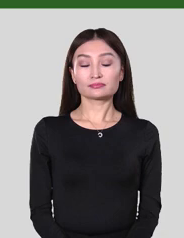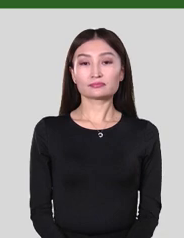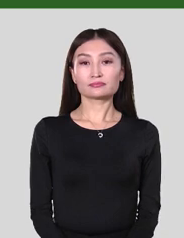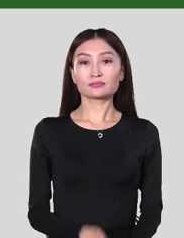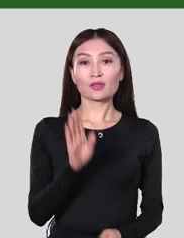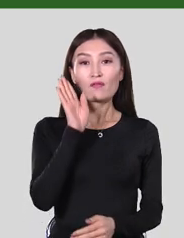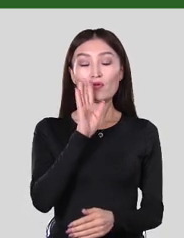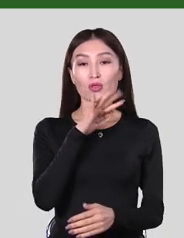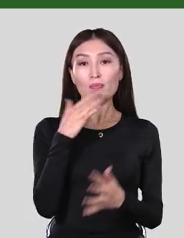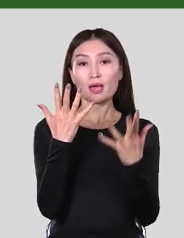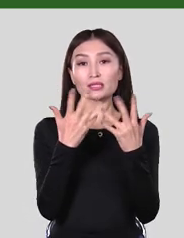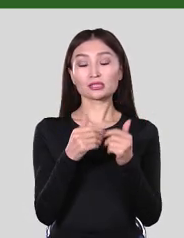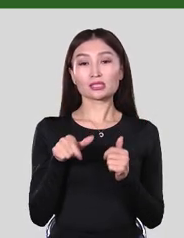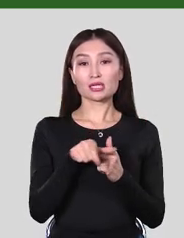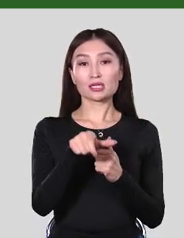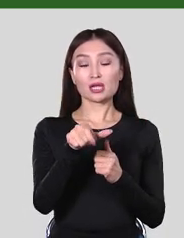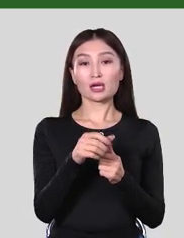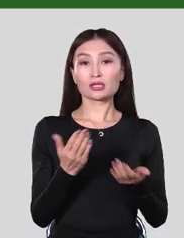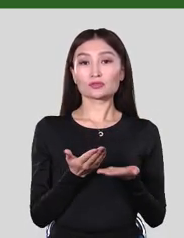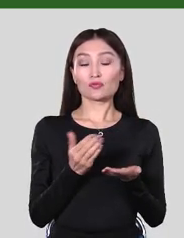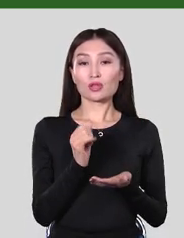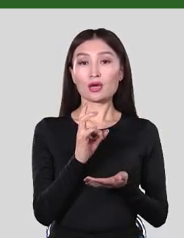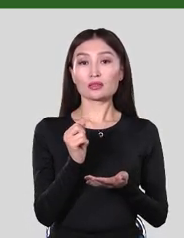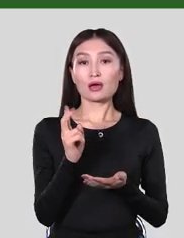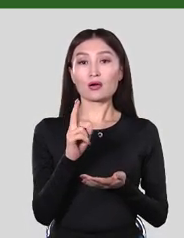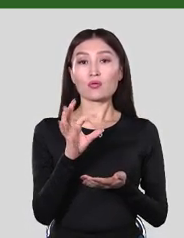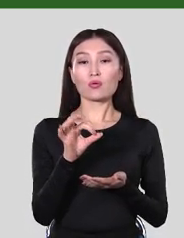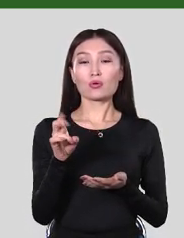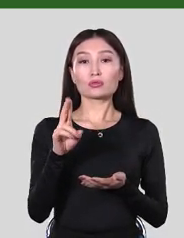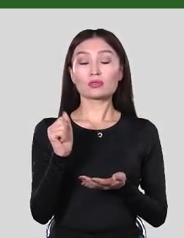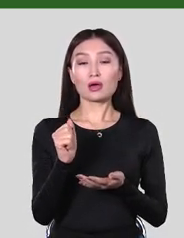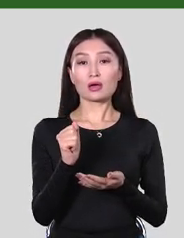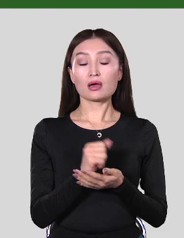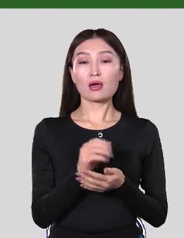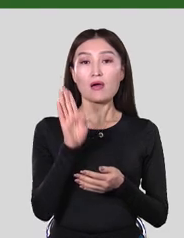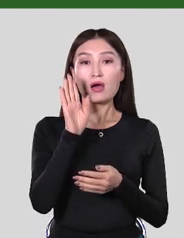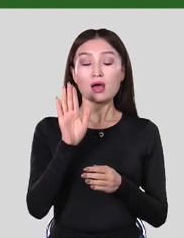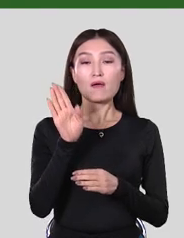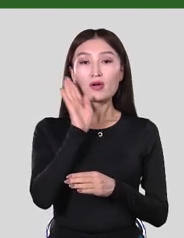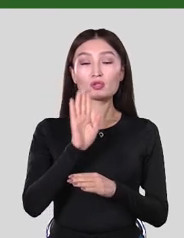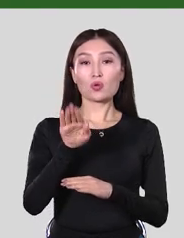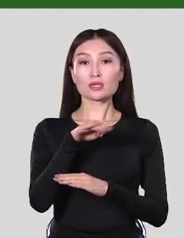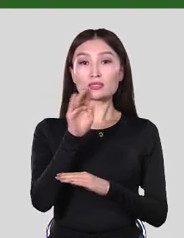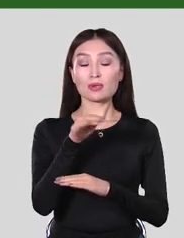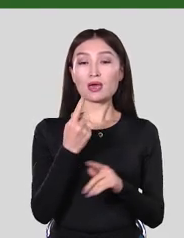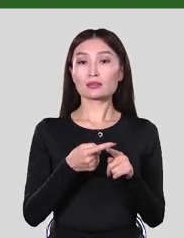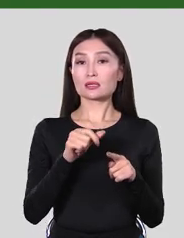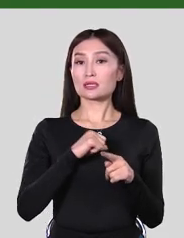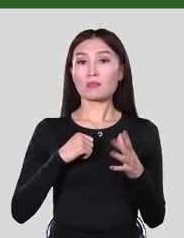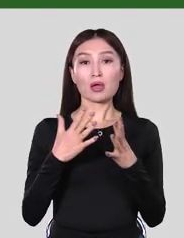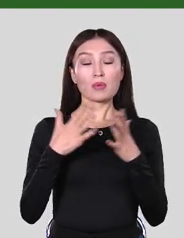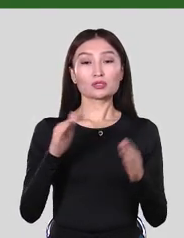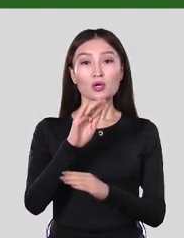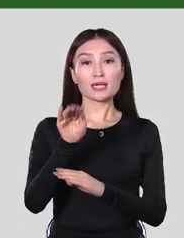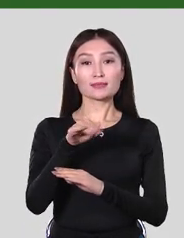В водах многочисленных рек водится анаконда, водяной удав. Одно время считалось, что это самая большая